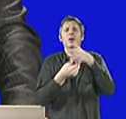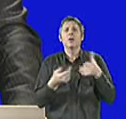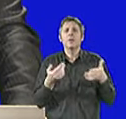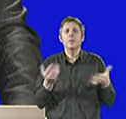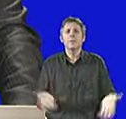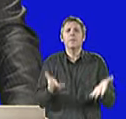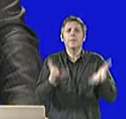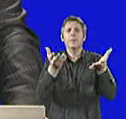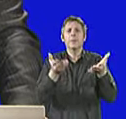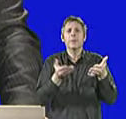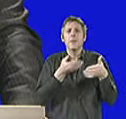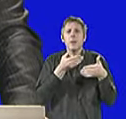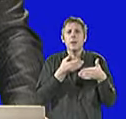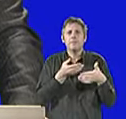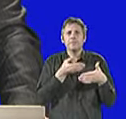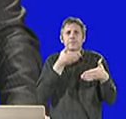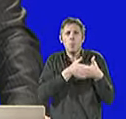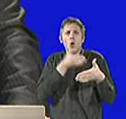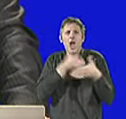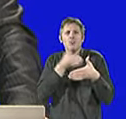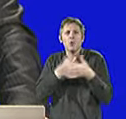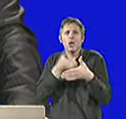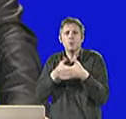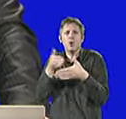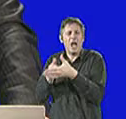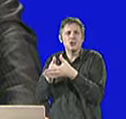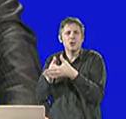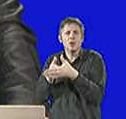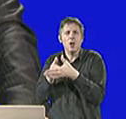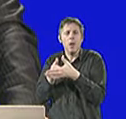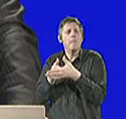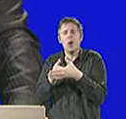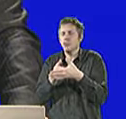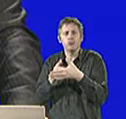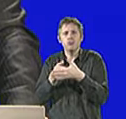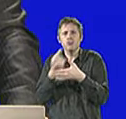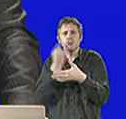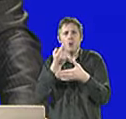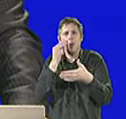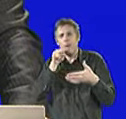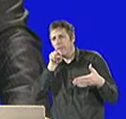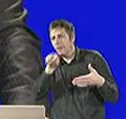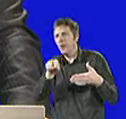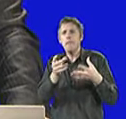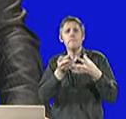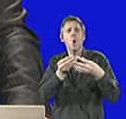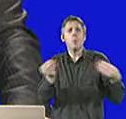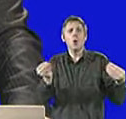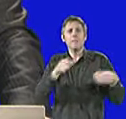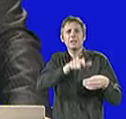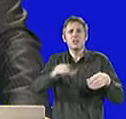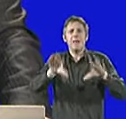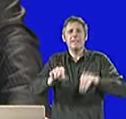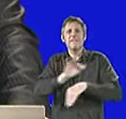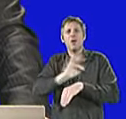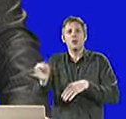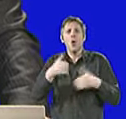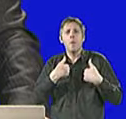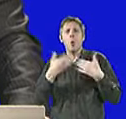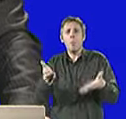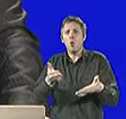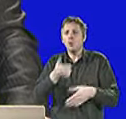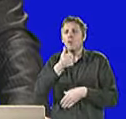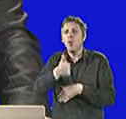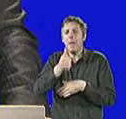que lorsque des blocages seront avérés, je me tournerai vers le peuple de France en proposant un référendum. Et